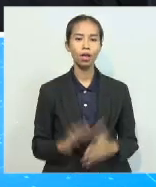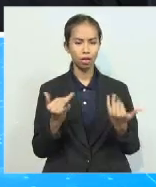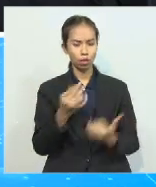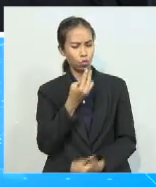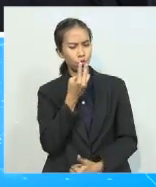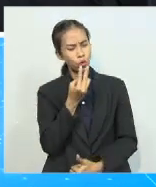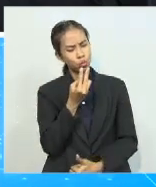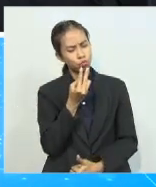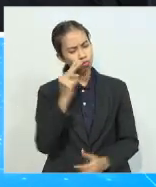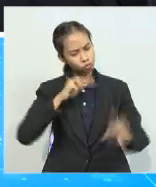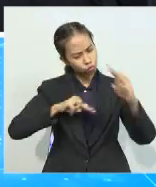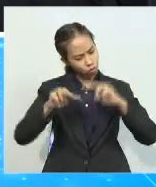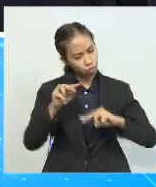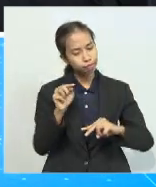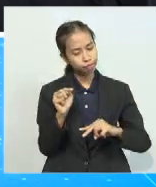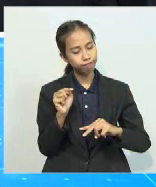แล้วผมมองว่า